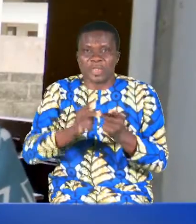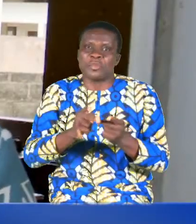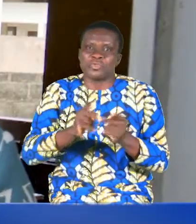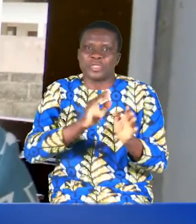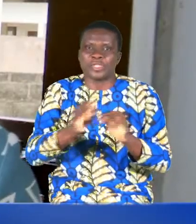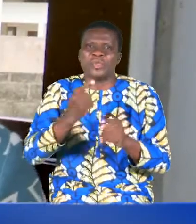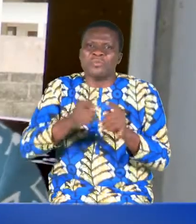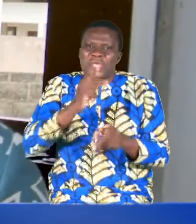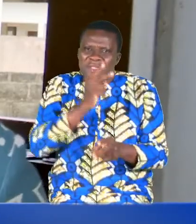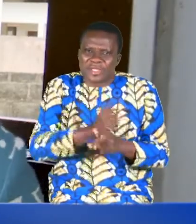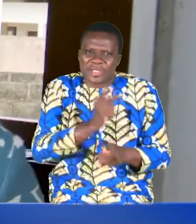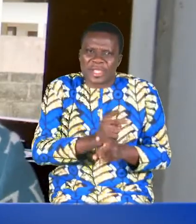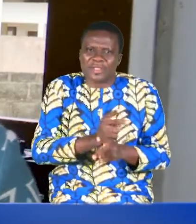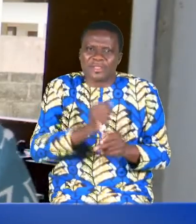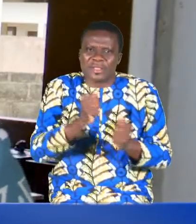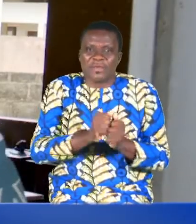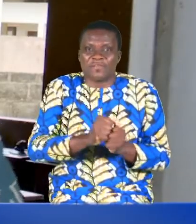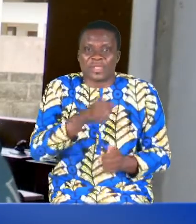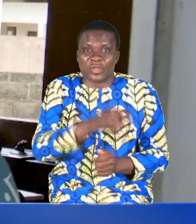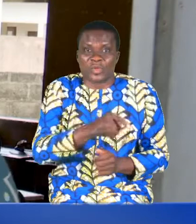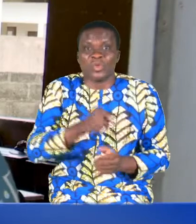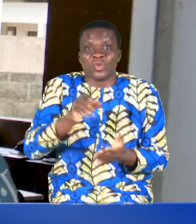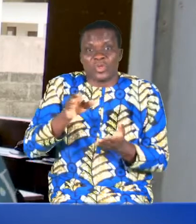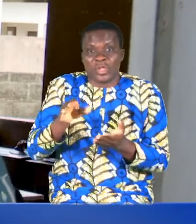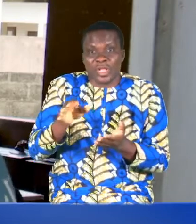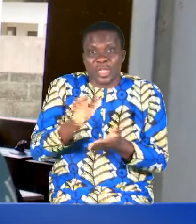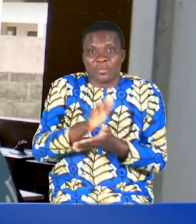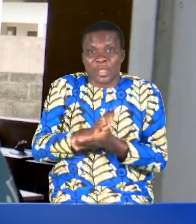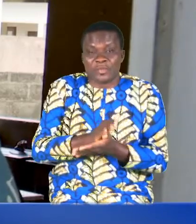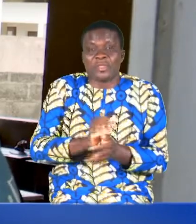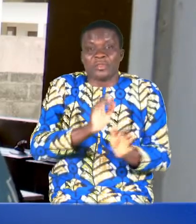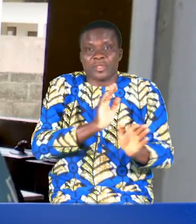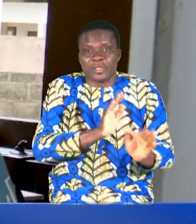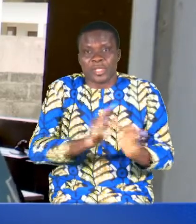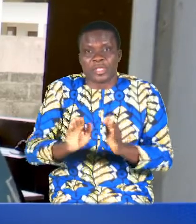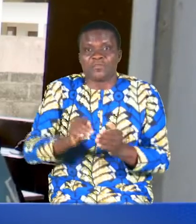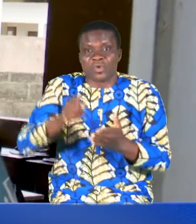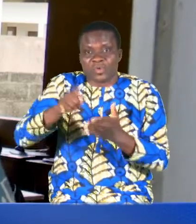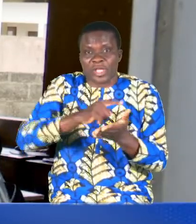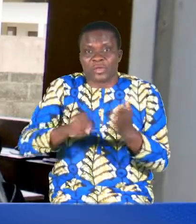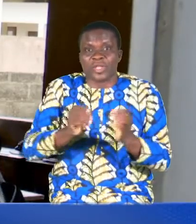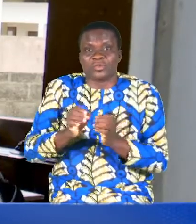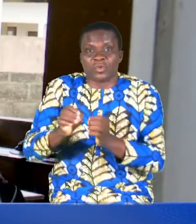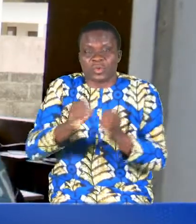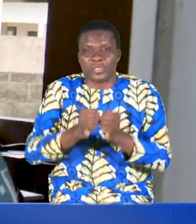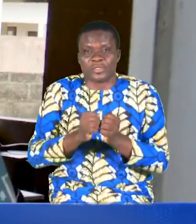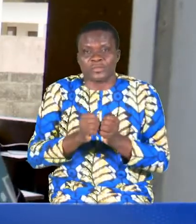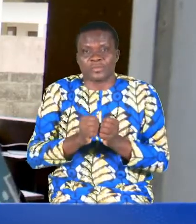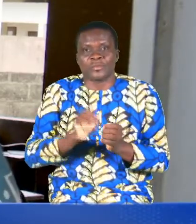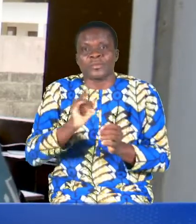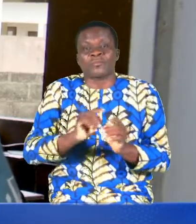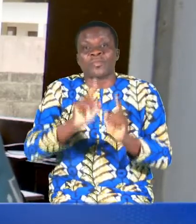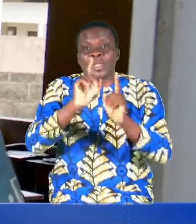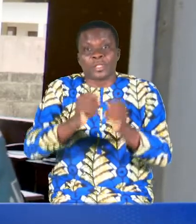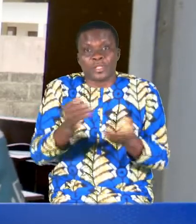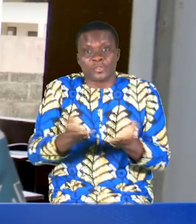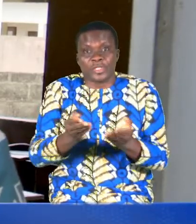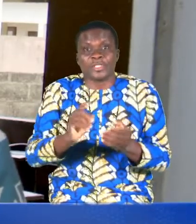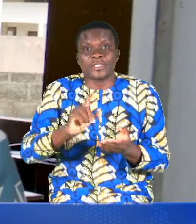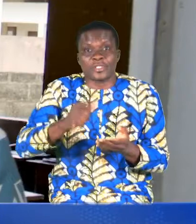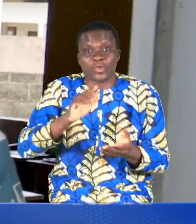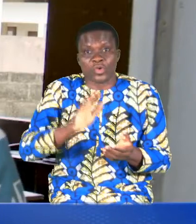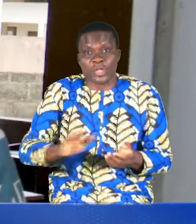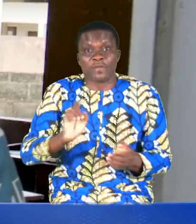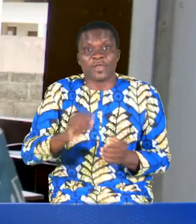mais ils gardent par devant eux les copies et ils procèdent à la correction collective. Il est question ici que l'enfant